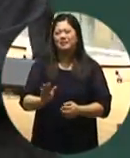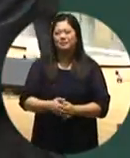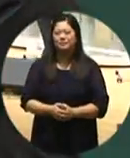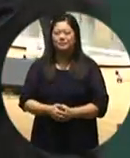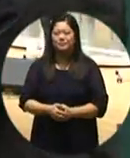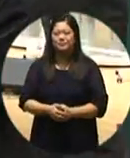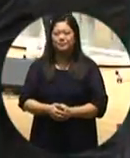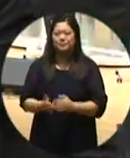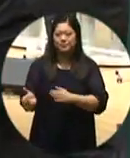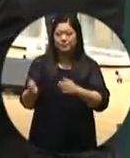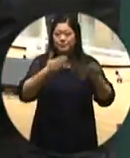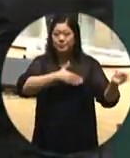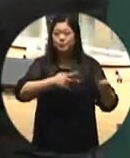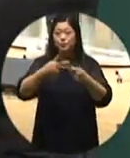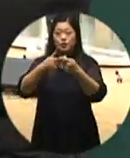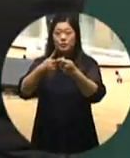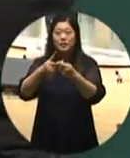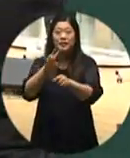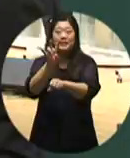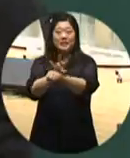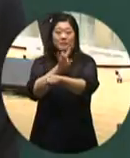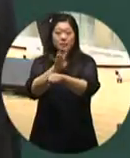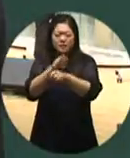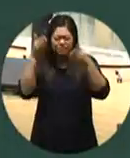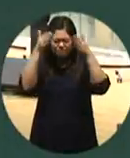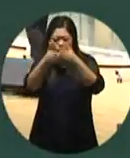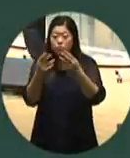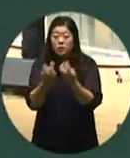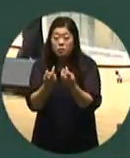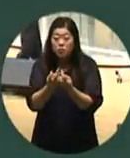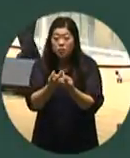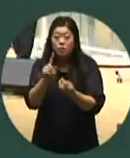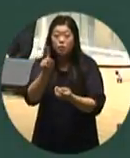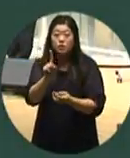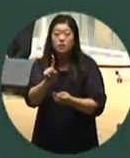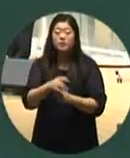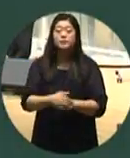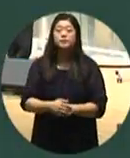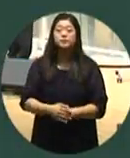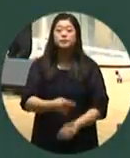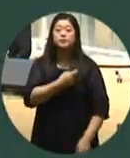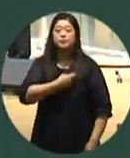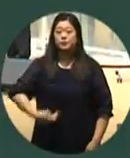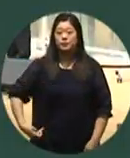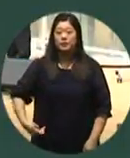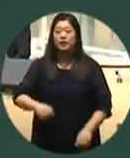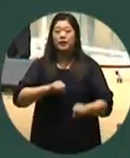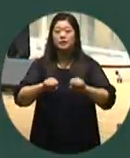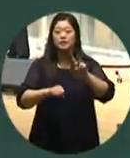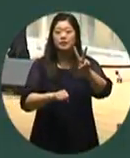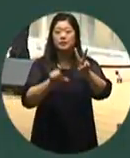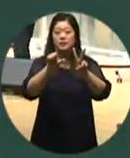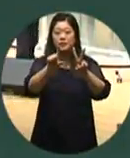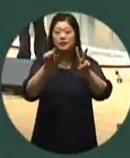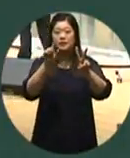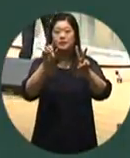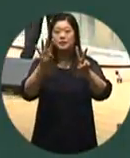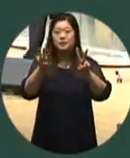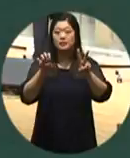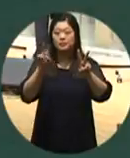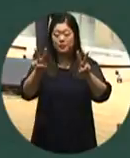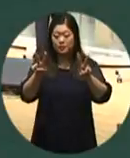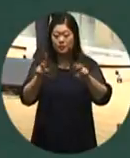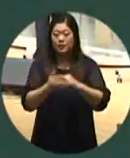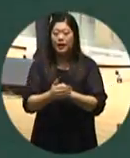all in. 사도행전 2장 42절입니다. It's Acts chapter 2 verse 42. 말씀의 흐름을 타라. So follow the flow of the